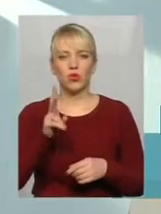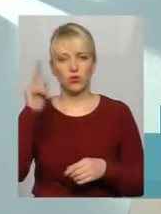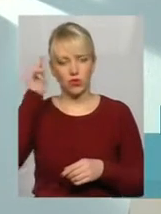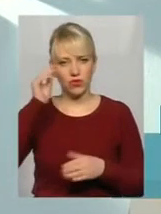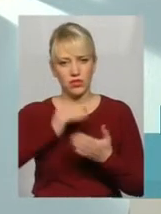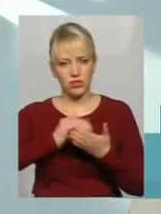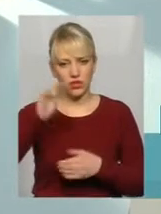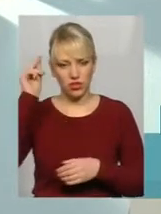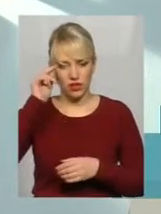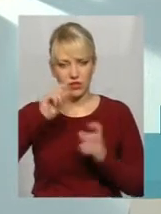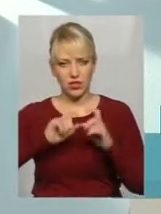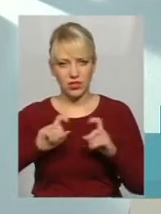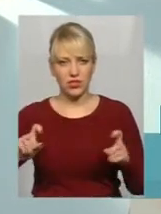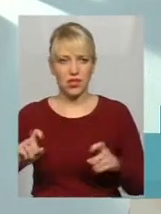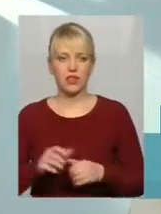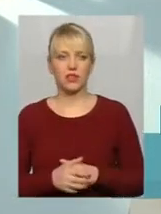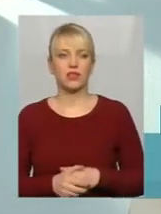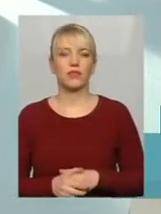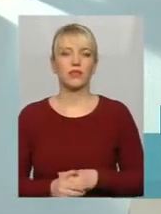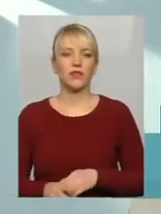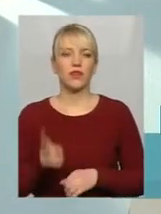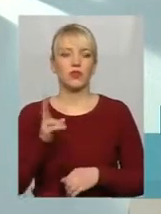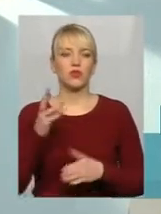навчальних закладах, які